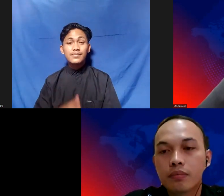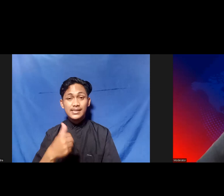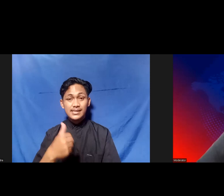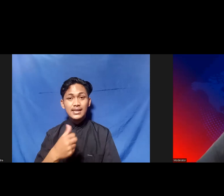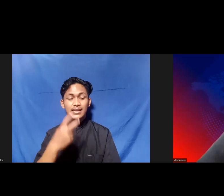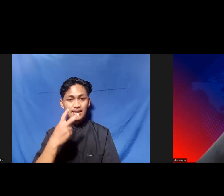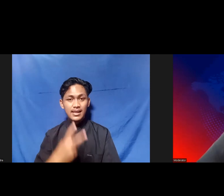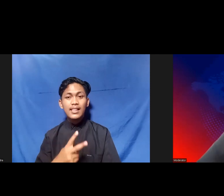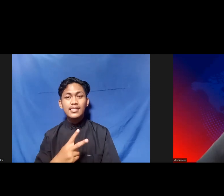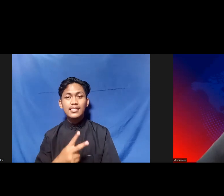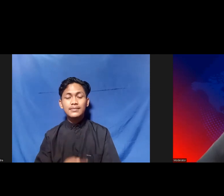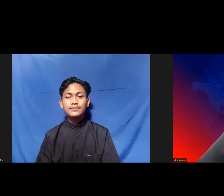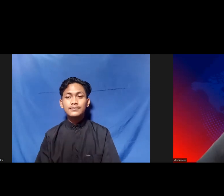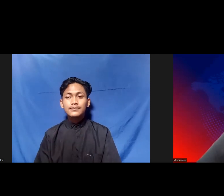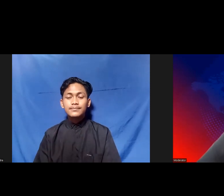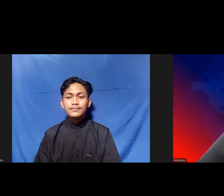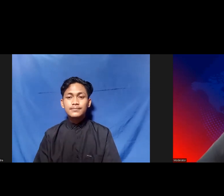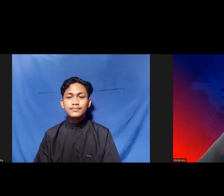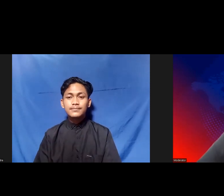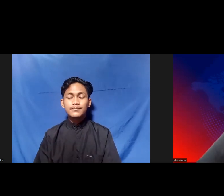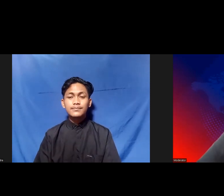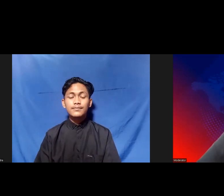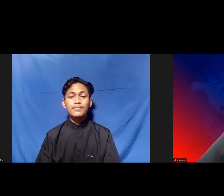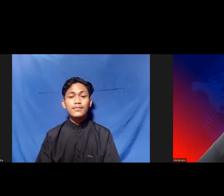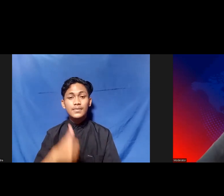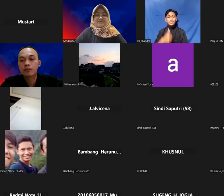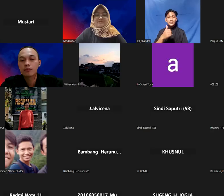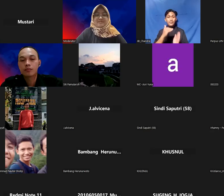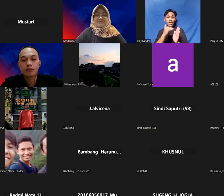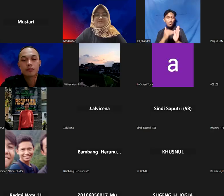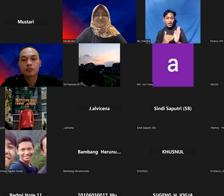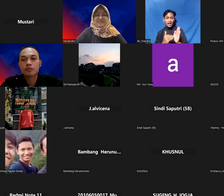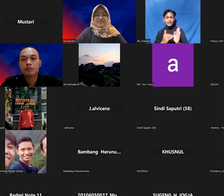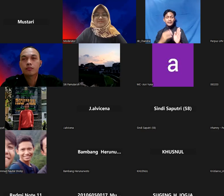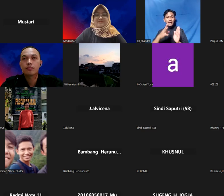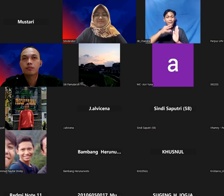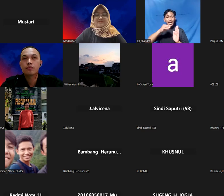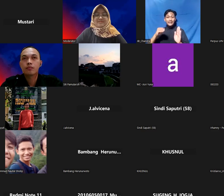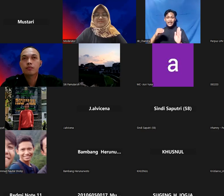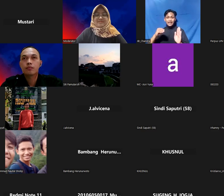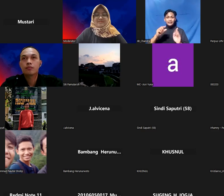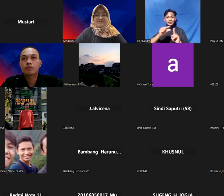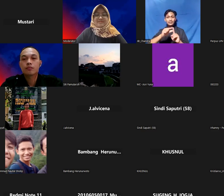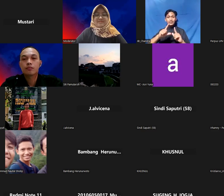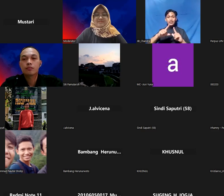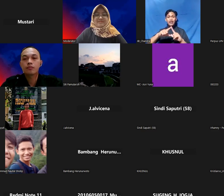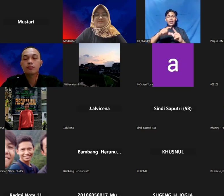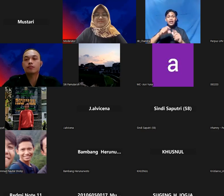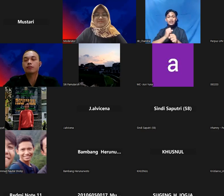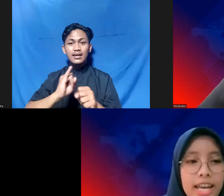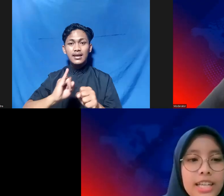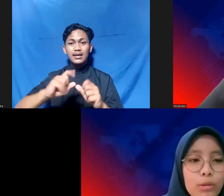siapa tahu bisa mengurangi lagi hari itu sendiri di menu turnitynya berarti Mas yang